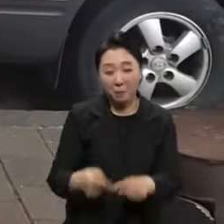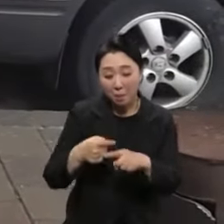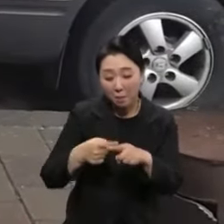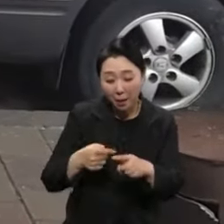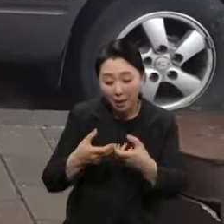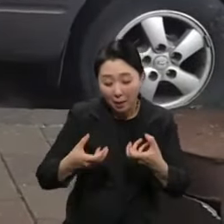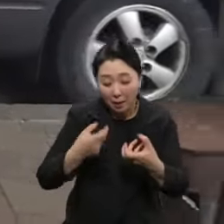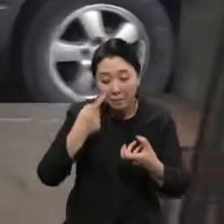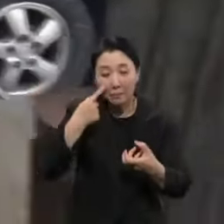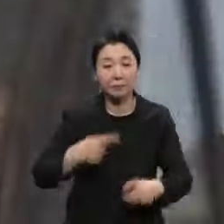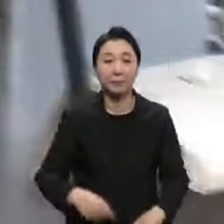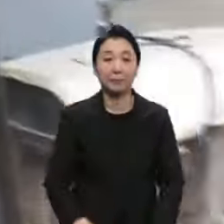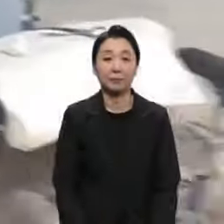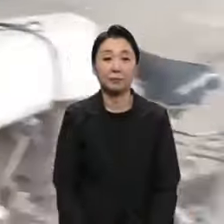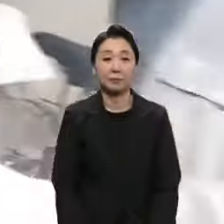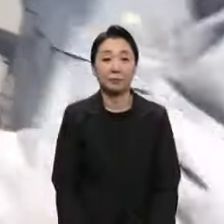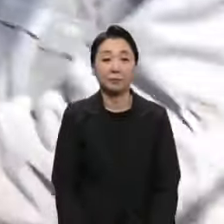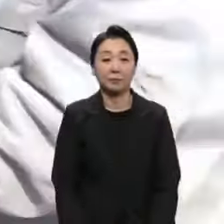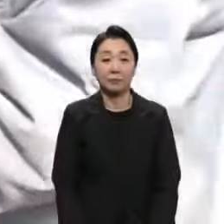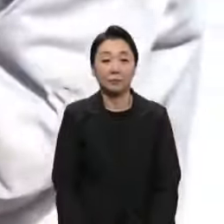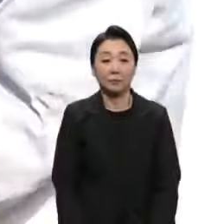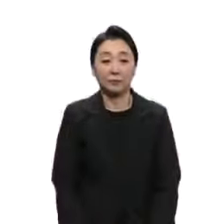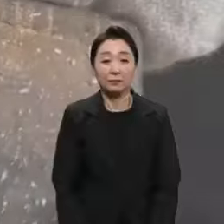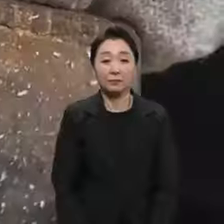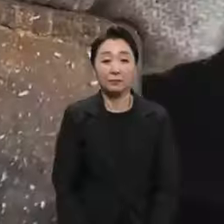반으로 잘라보겠습니다.